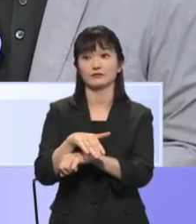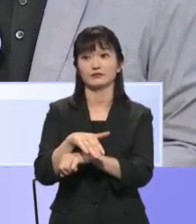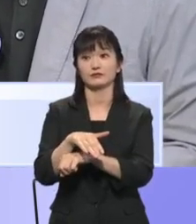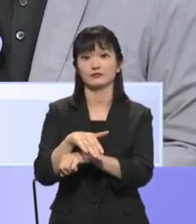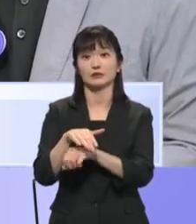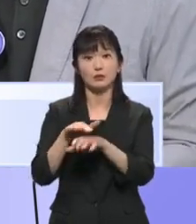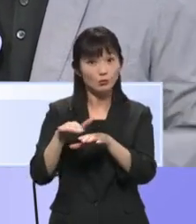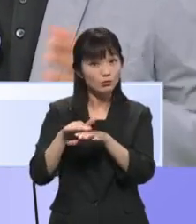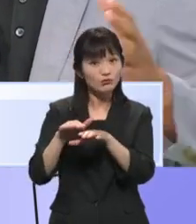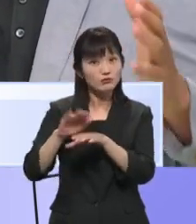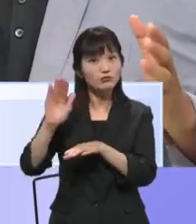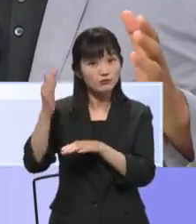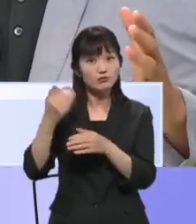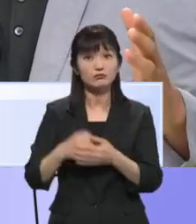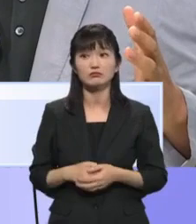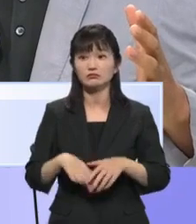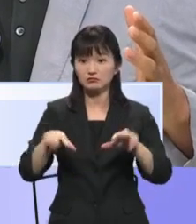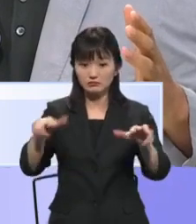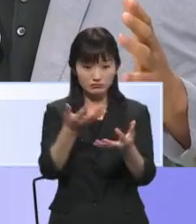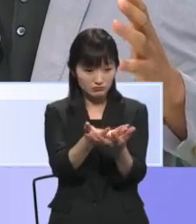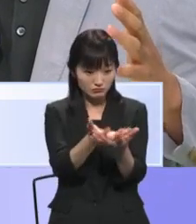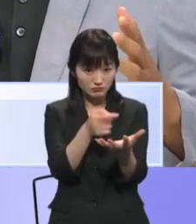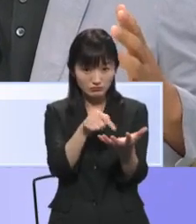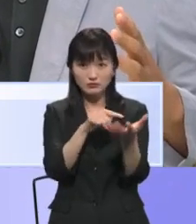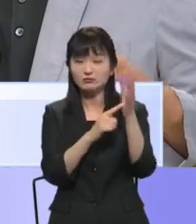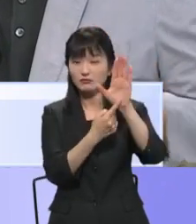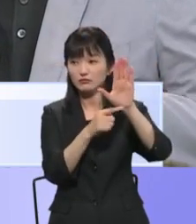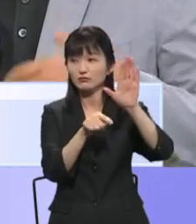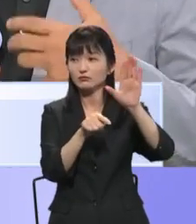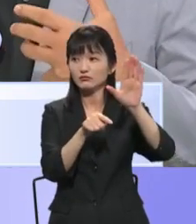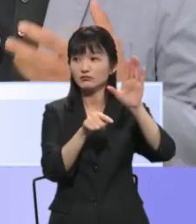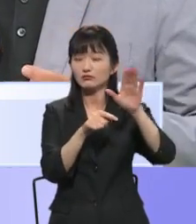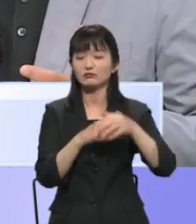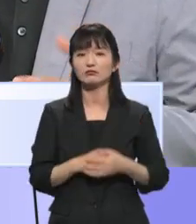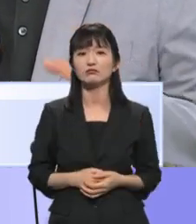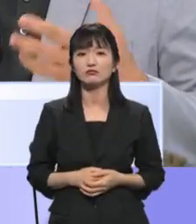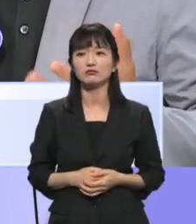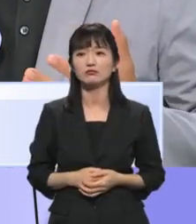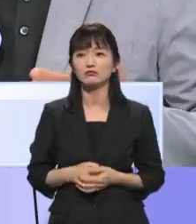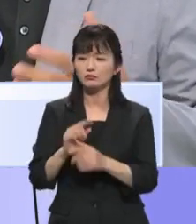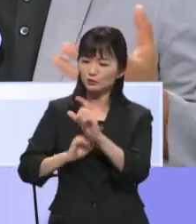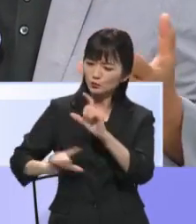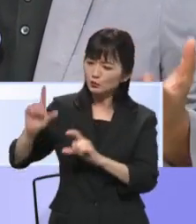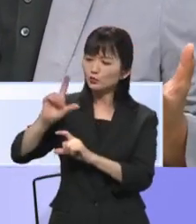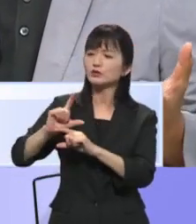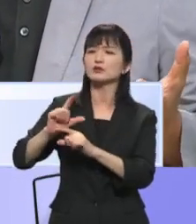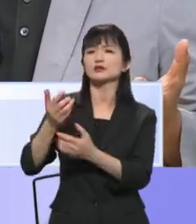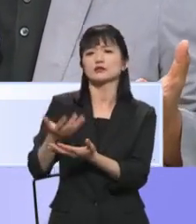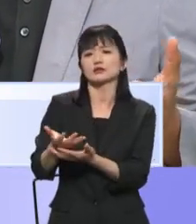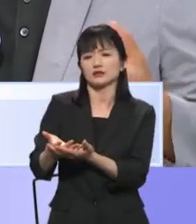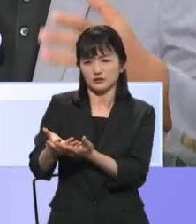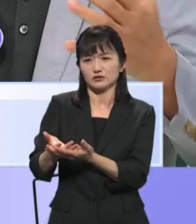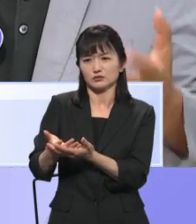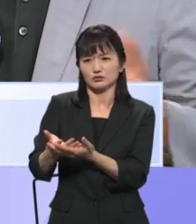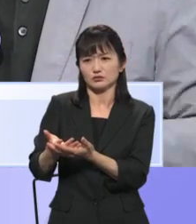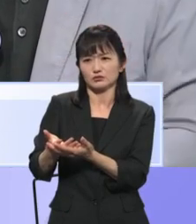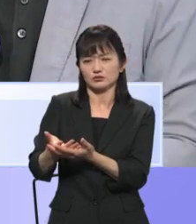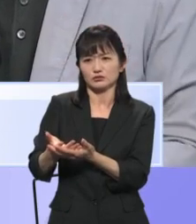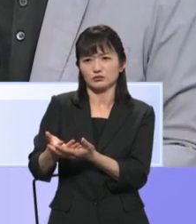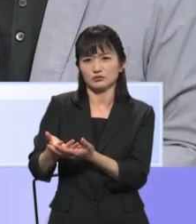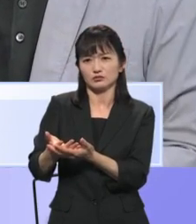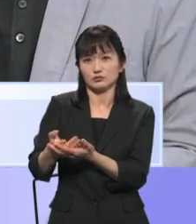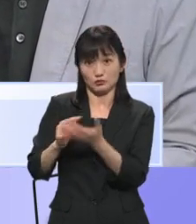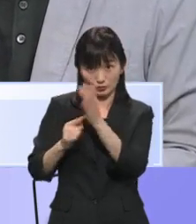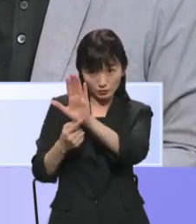접근해 가야 됩니다 그러면은 이제 공개된 자료들을 토대로 해서 아니면 추가적으로 필요한 자료들을 공개하고 전문가들